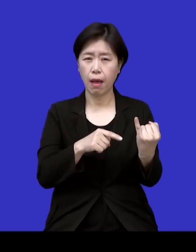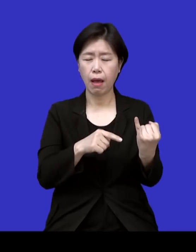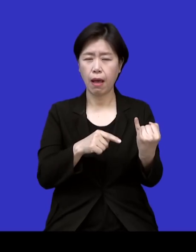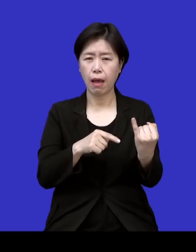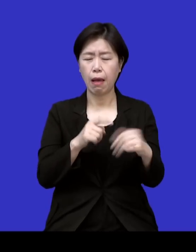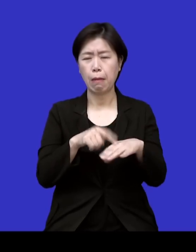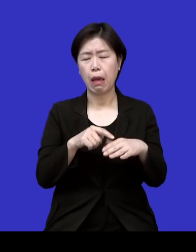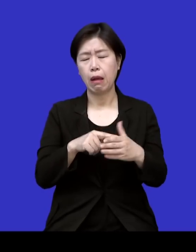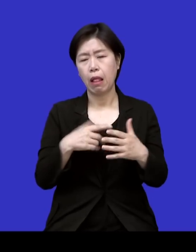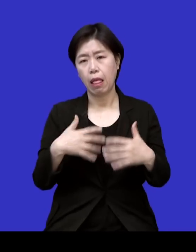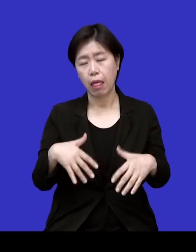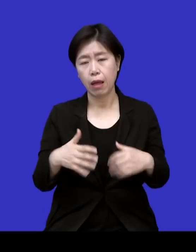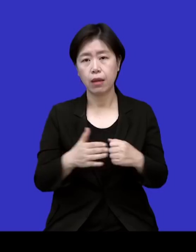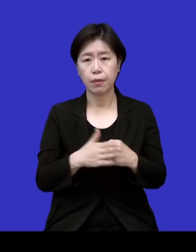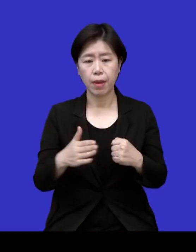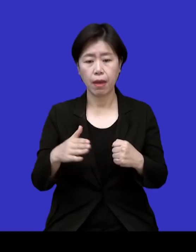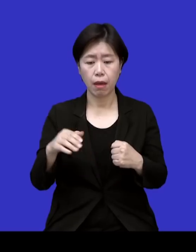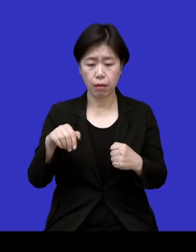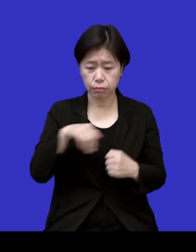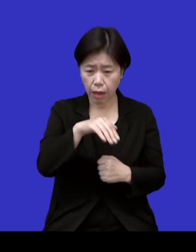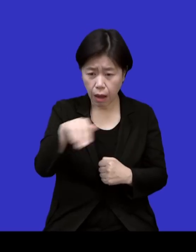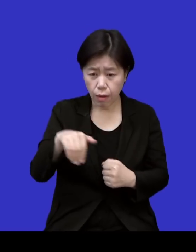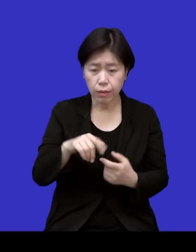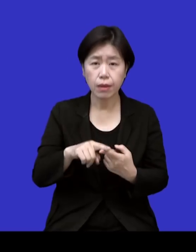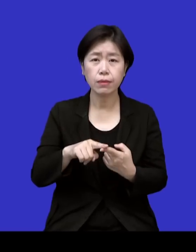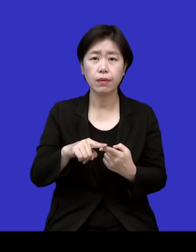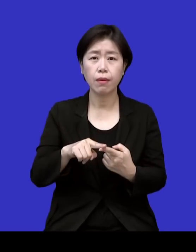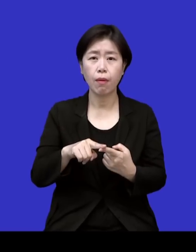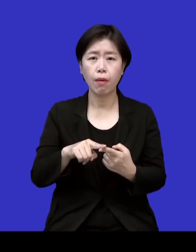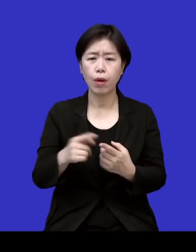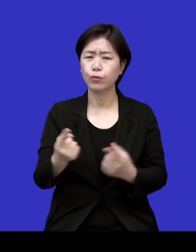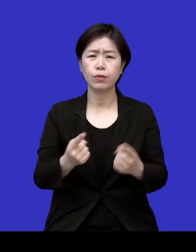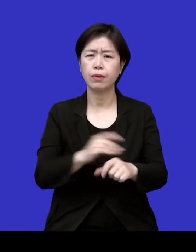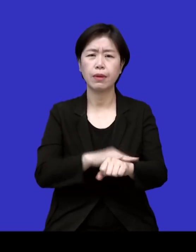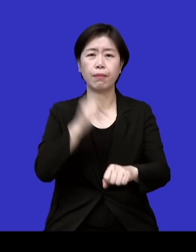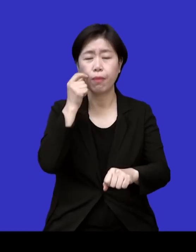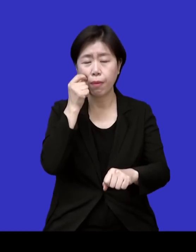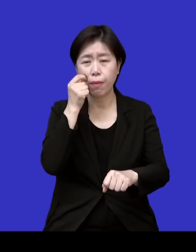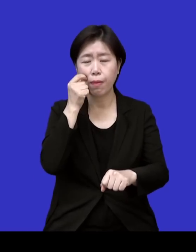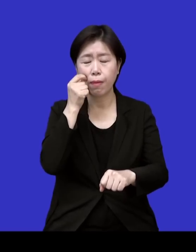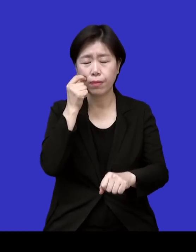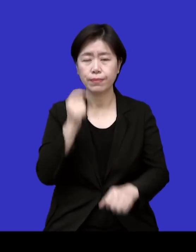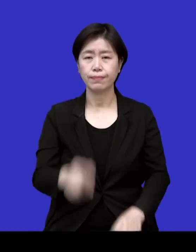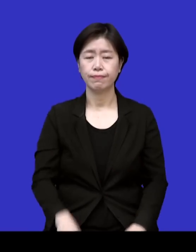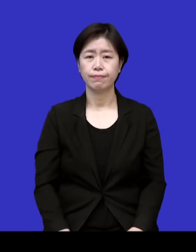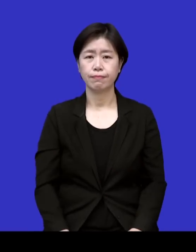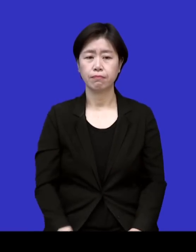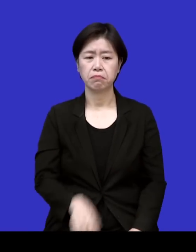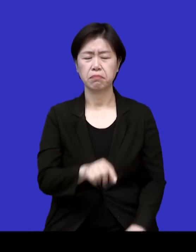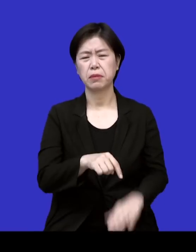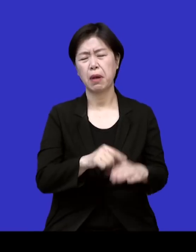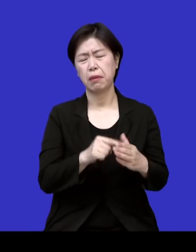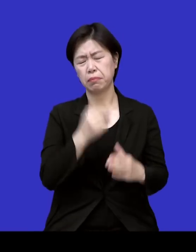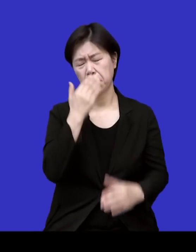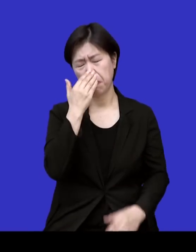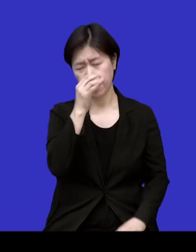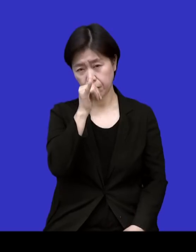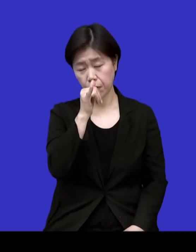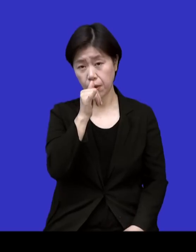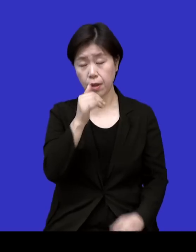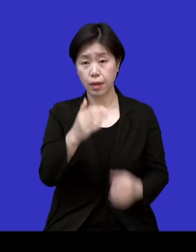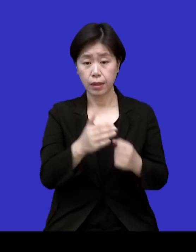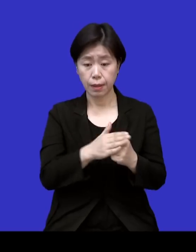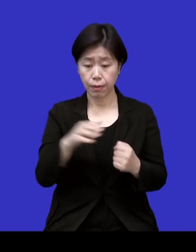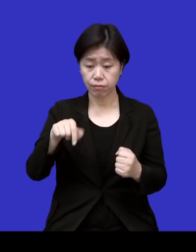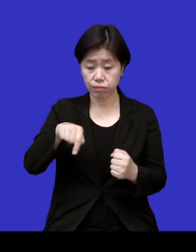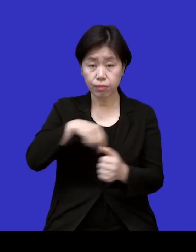잘 돌보지 못하고 근데 그래도 이제 착하게 이렇게 잘 지내시는데 예. 그 힘든 거를